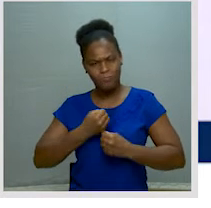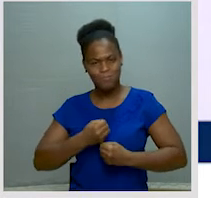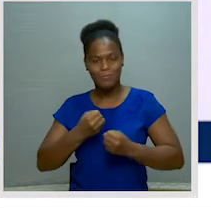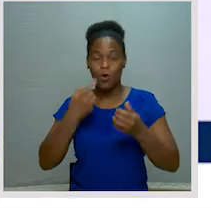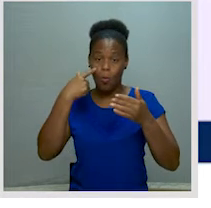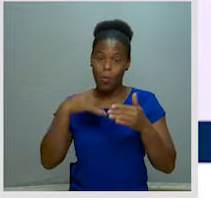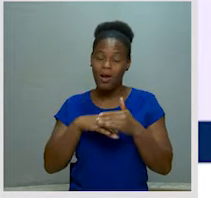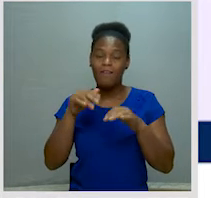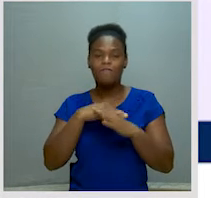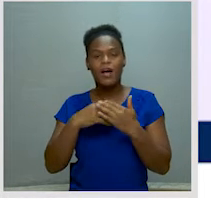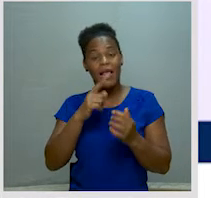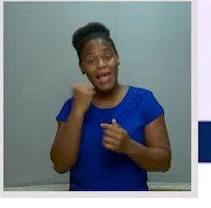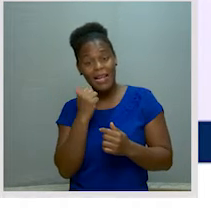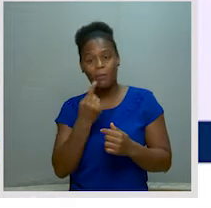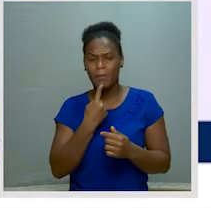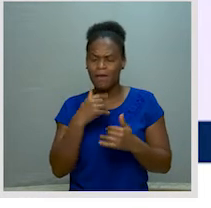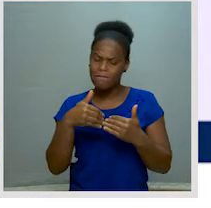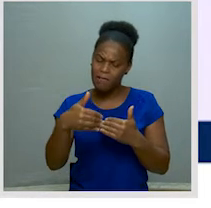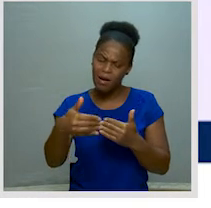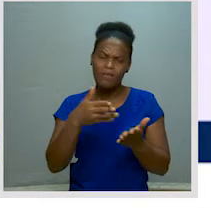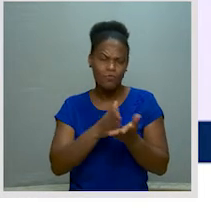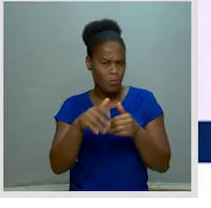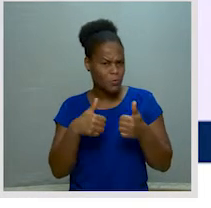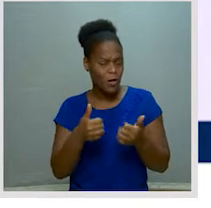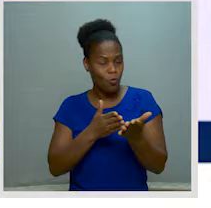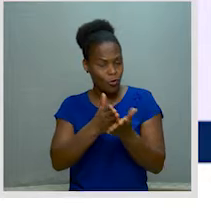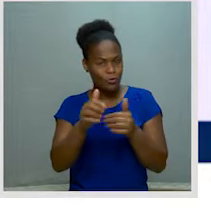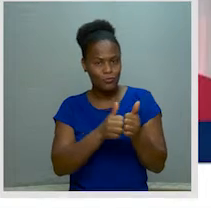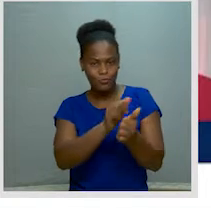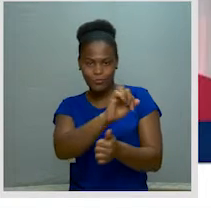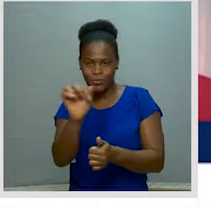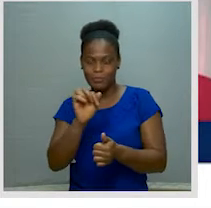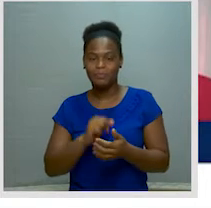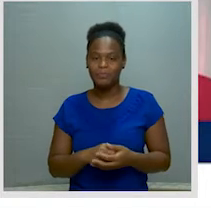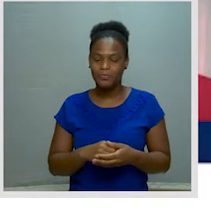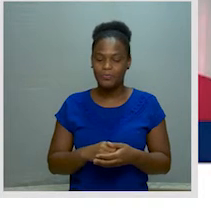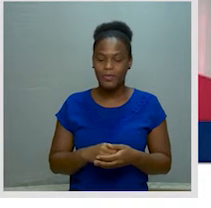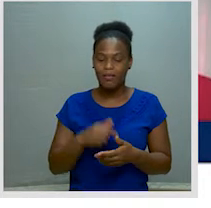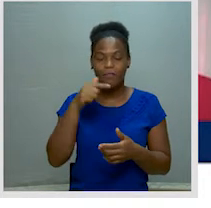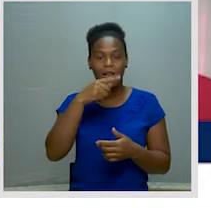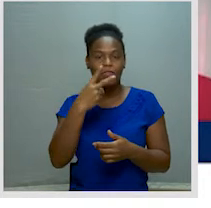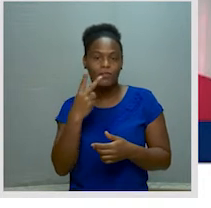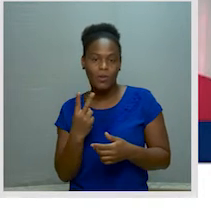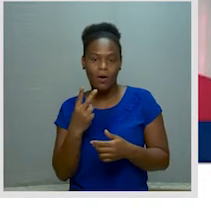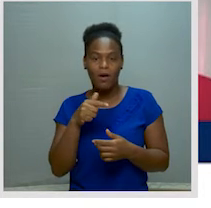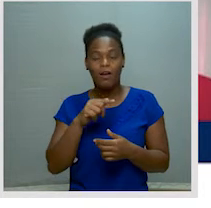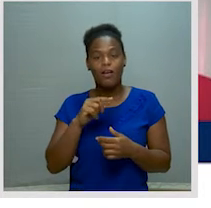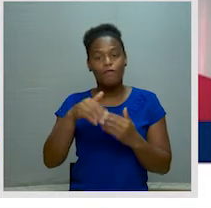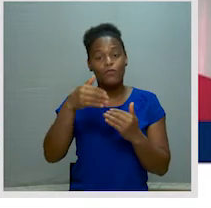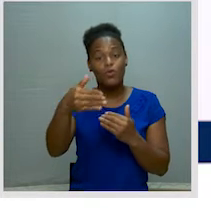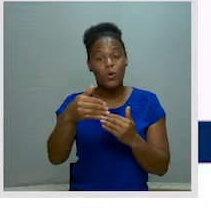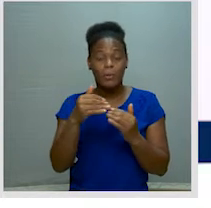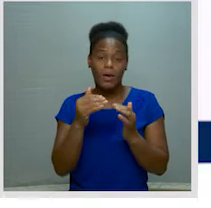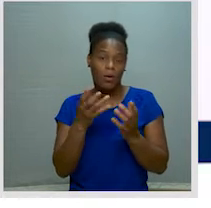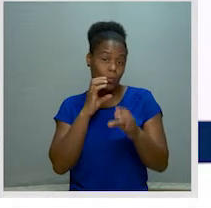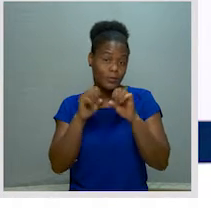courage, n'est-ce pas? On leur fait comprendre que ça va aller, on va continuer avec vous, etc. Ravi de vous retrouver sur la télévision Futur